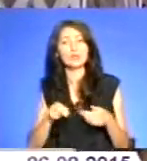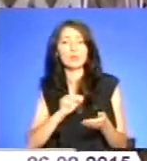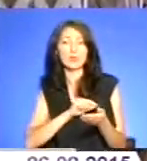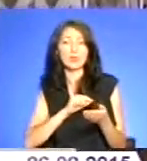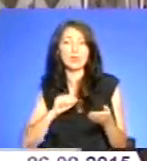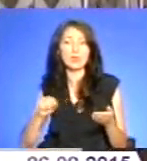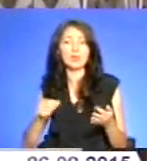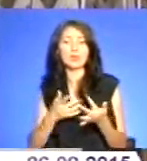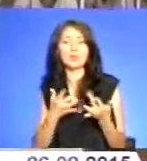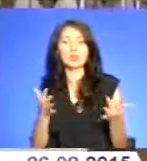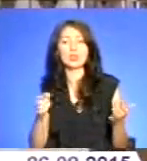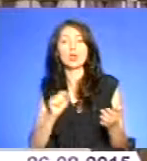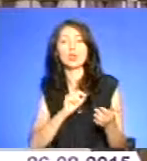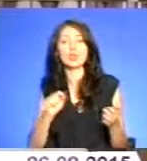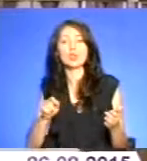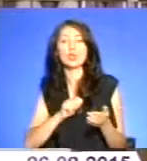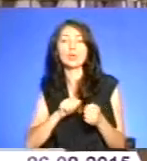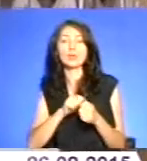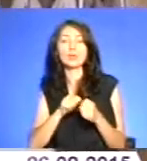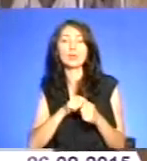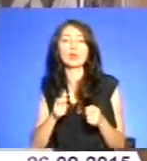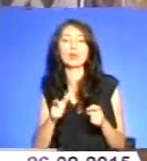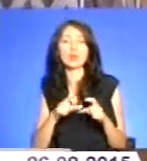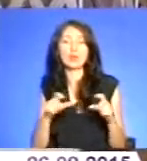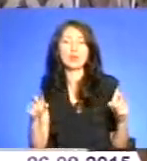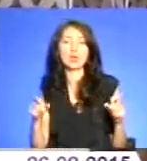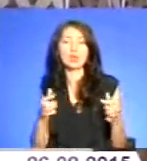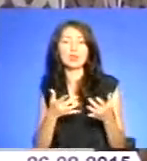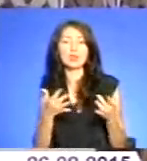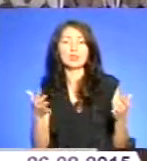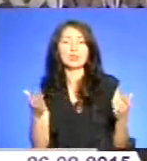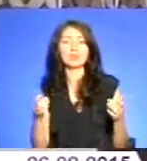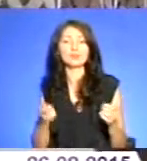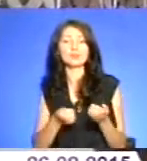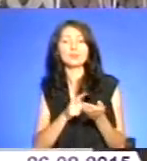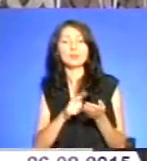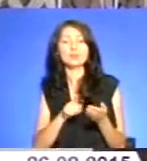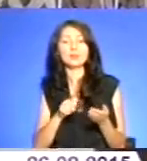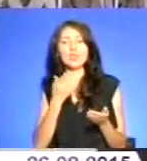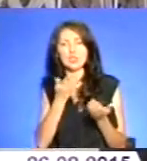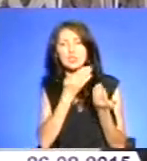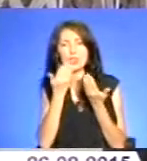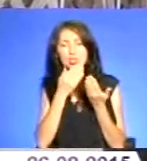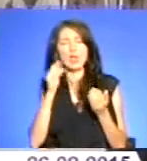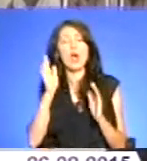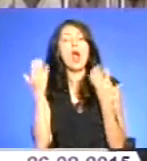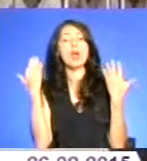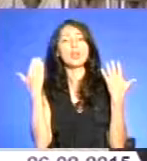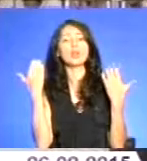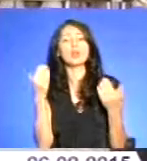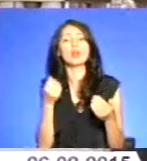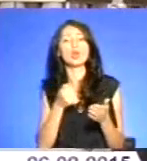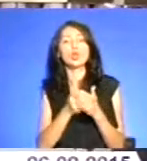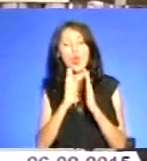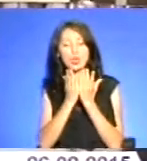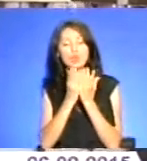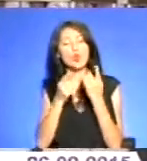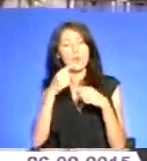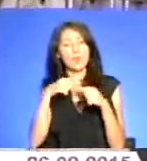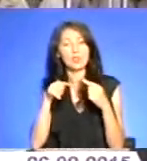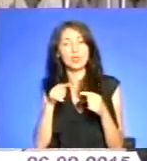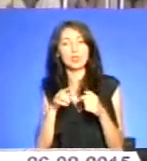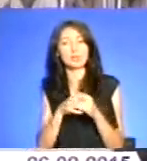канцелярку, ручки, старачку, лінійку і всяке таке. Чи ти читала на канікулах? Тобто до книжок все-таки